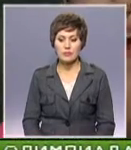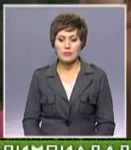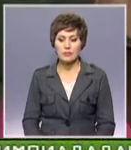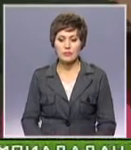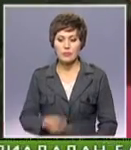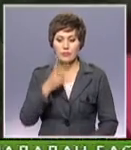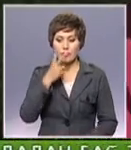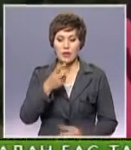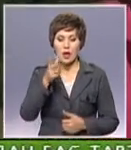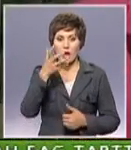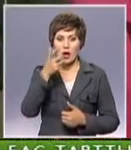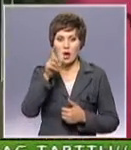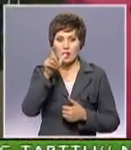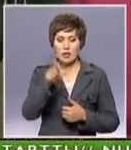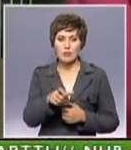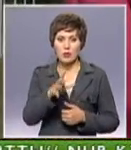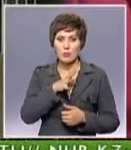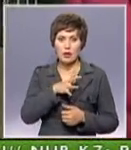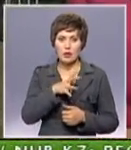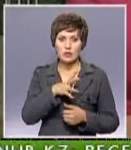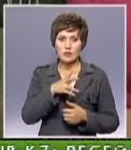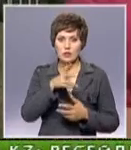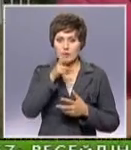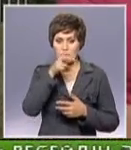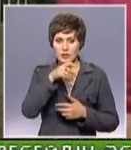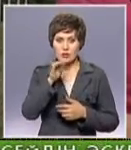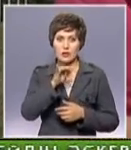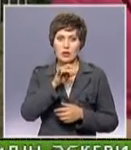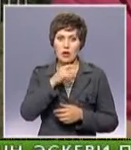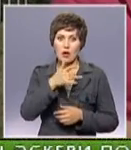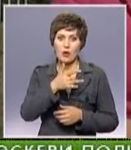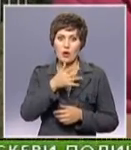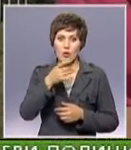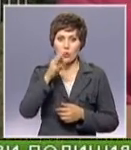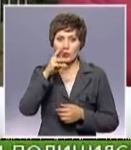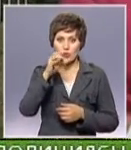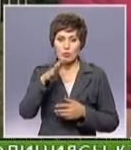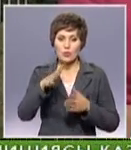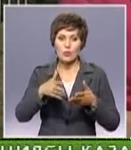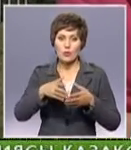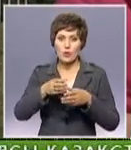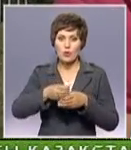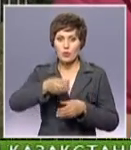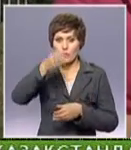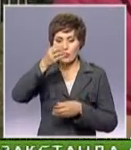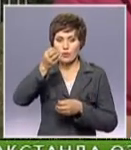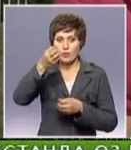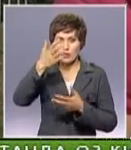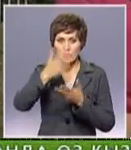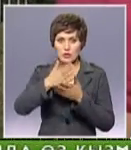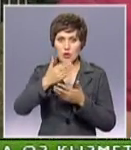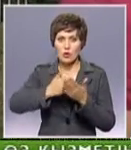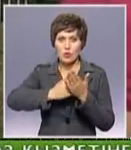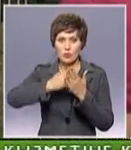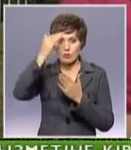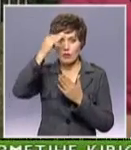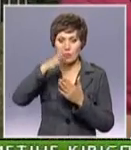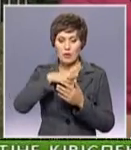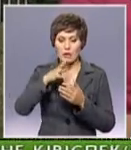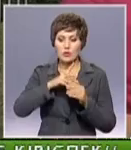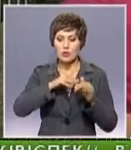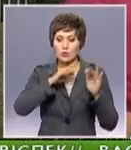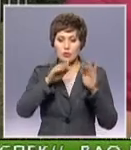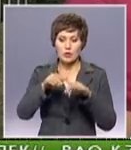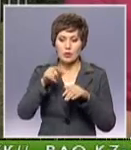Көрген адамның сағынышында, көрмеген адамның қиялында жүретін Көктөбе мұнарасы осы. Таулардың биіктігі теңіз